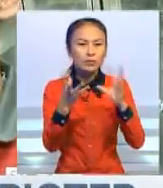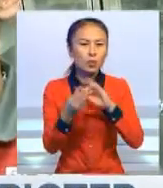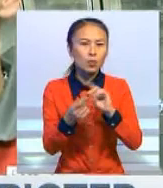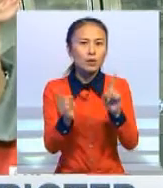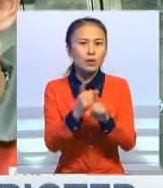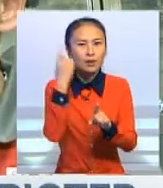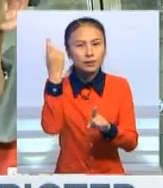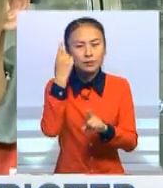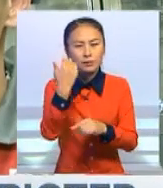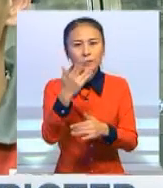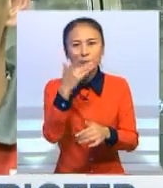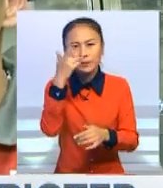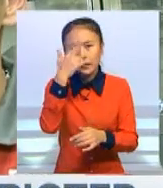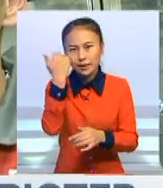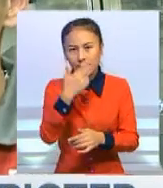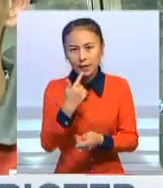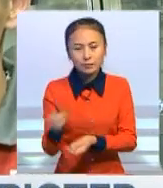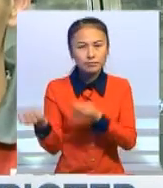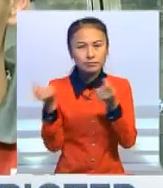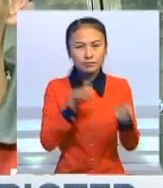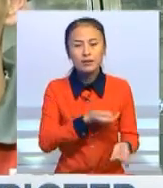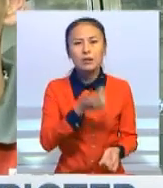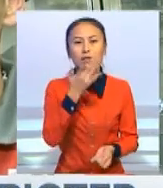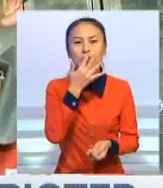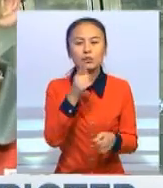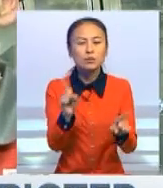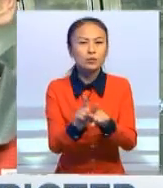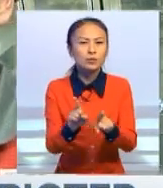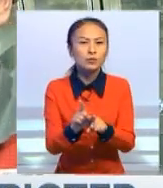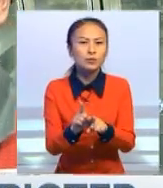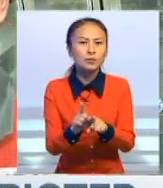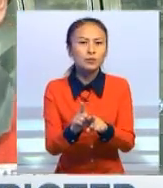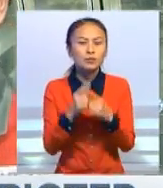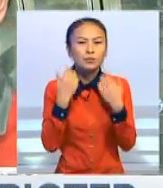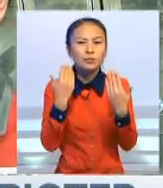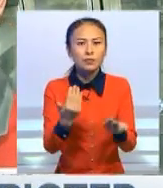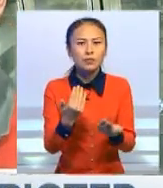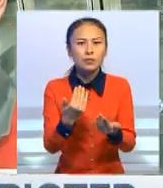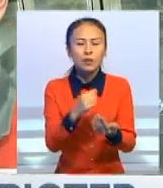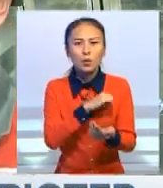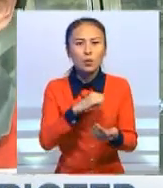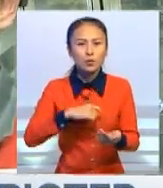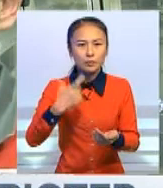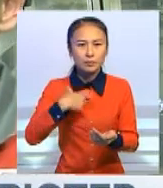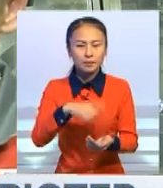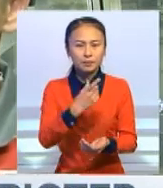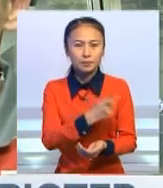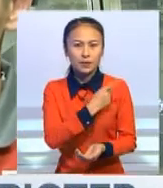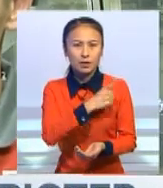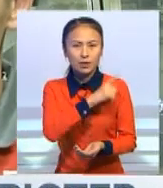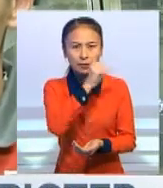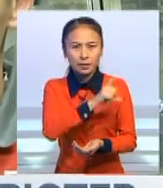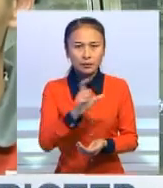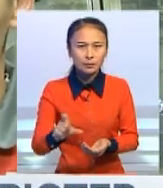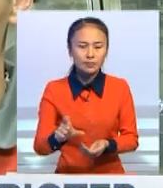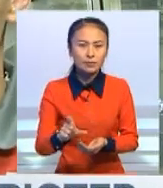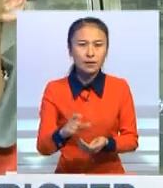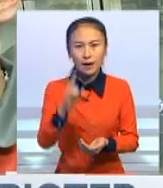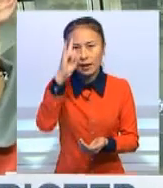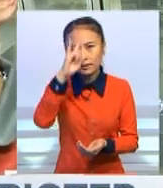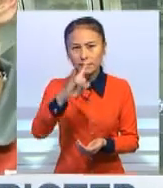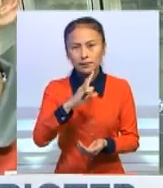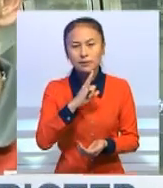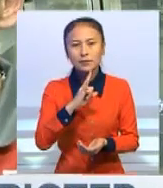бәрі бізге Италиядан, шетелден алып келінген. Бұл Италияның өзінің мамандары келіп,